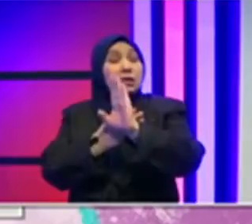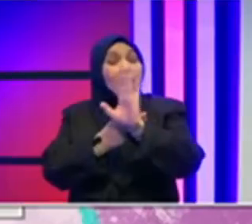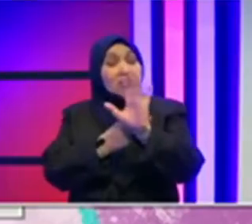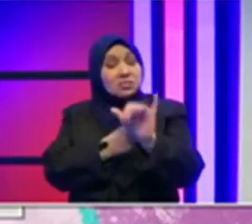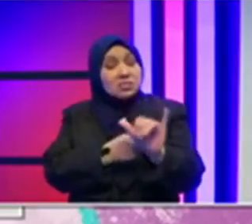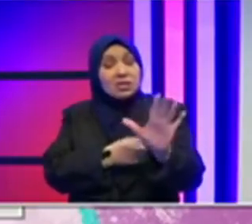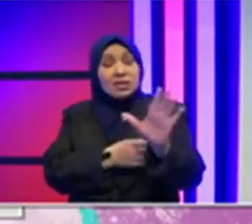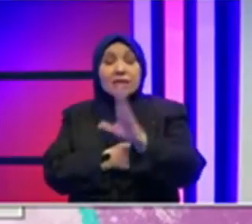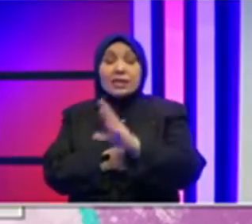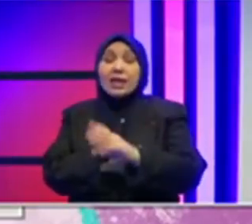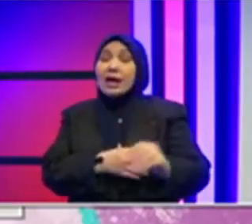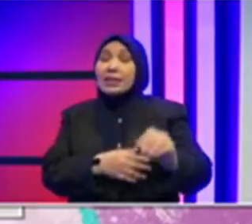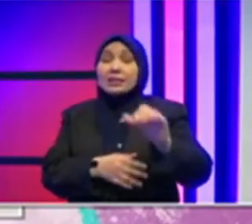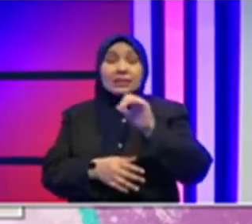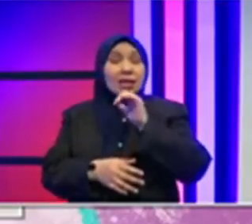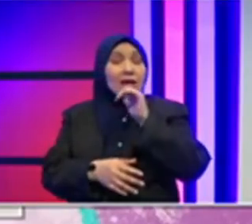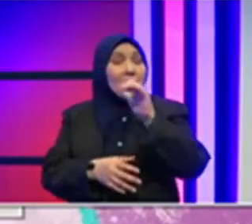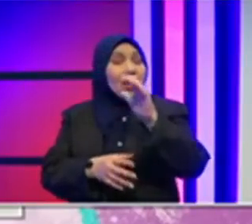ad-dhalalul